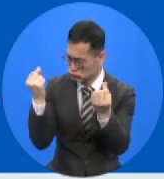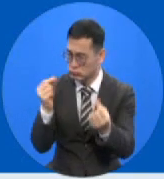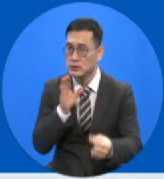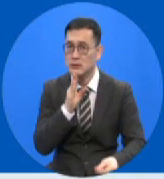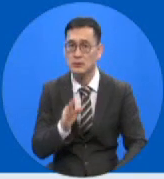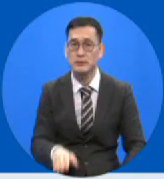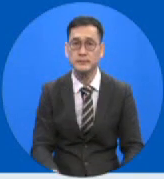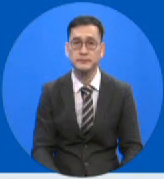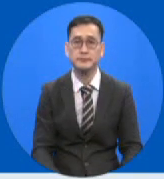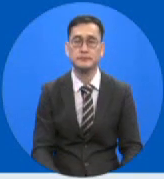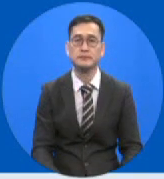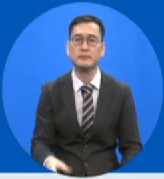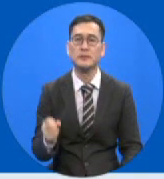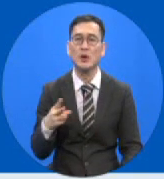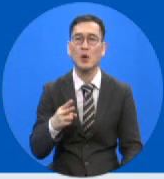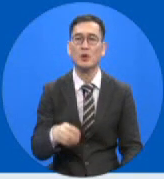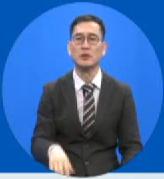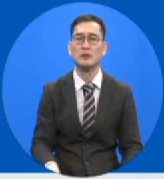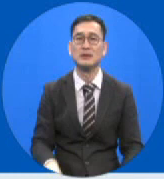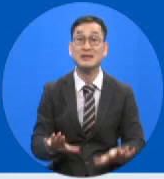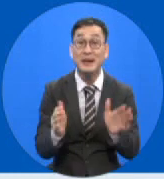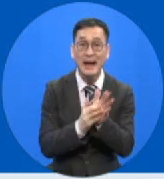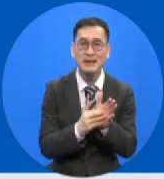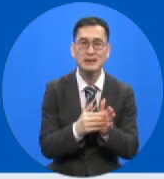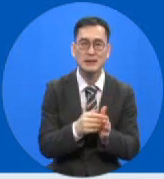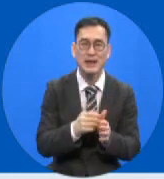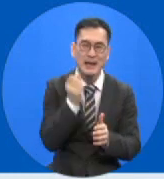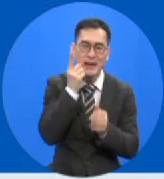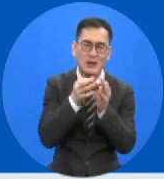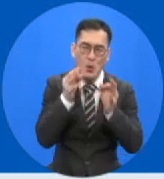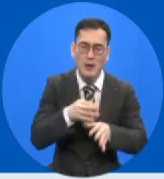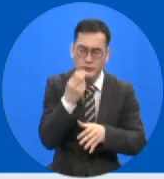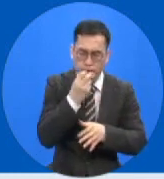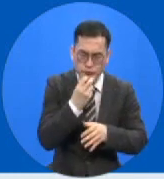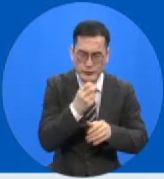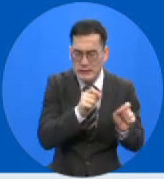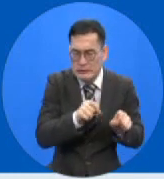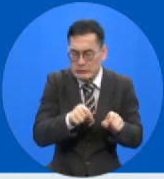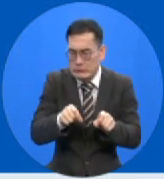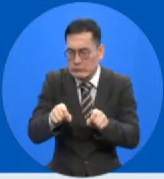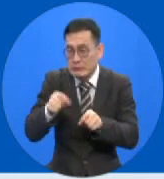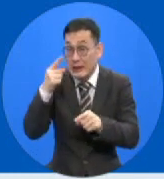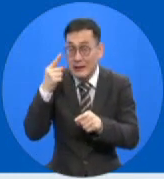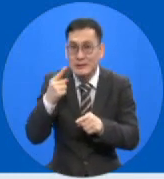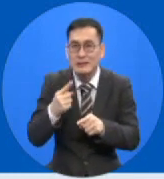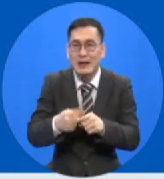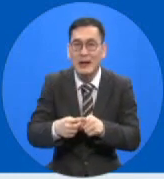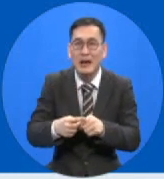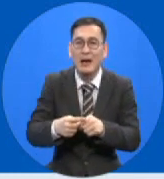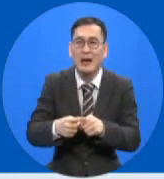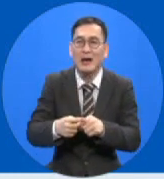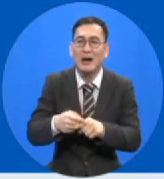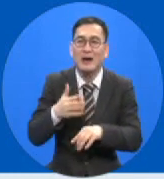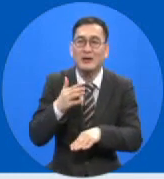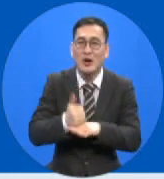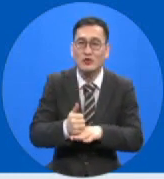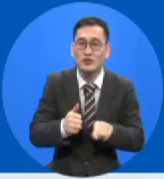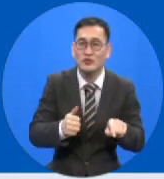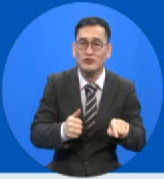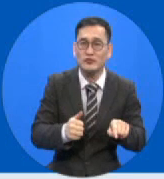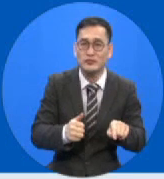B검사, 한 달 내내 조사 미루다가 자신들 수사하던 검사들을 대거 저 부산, 저